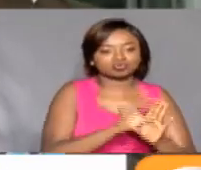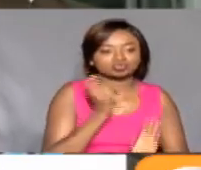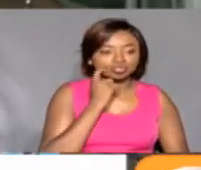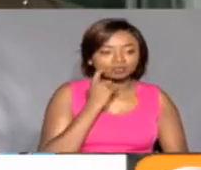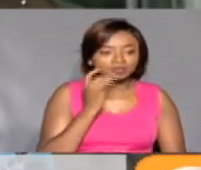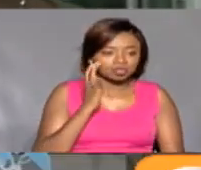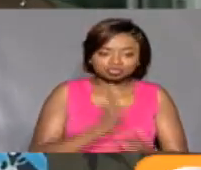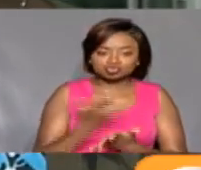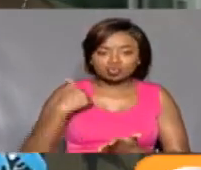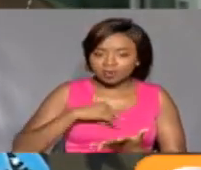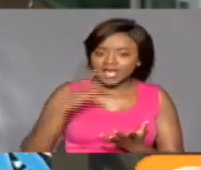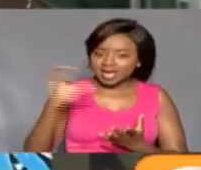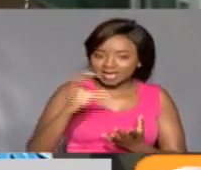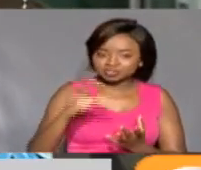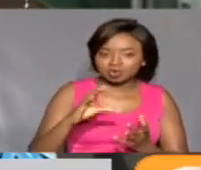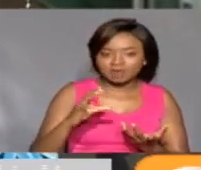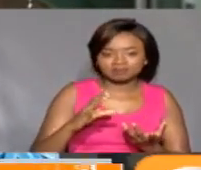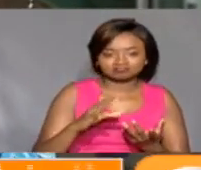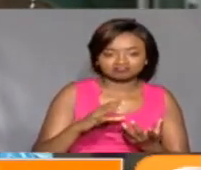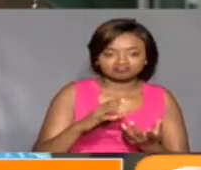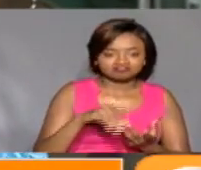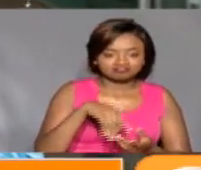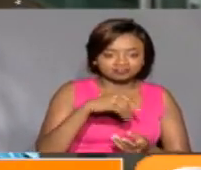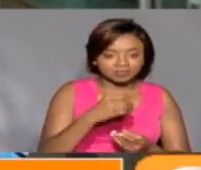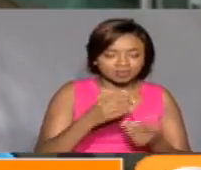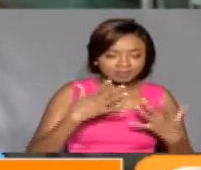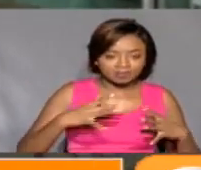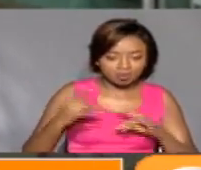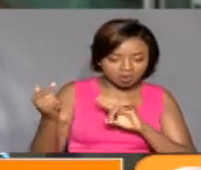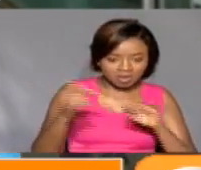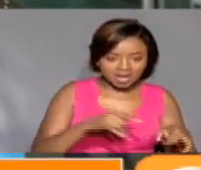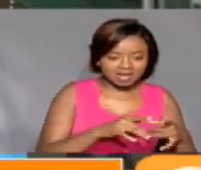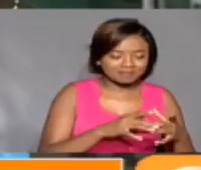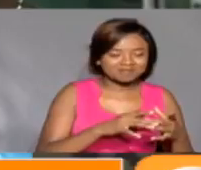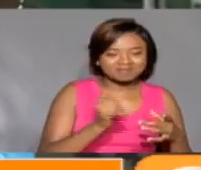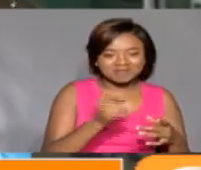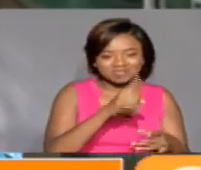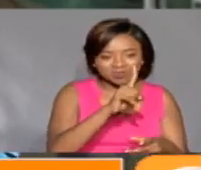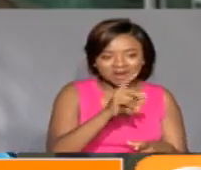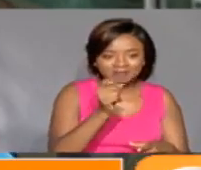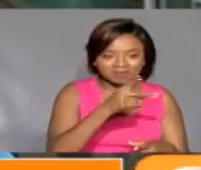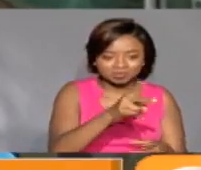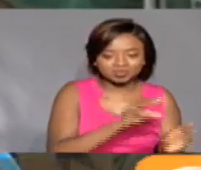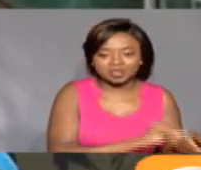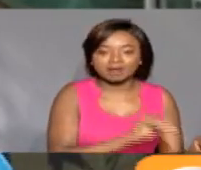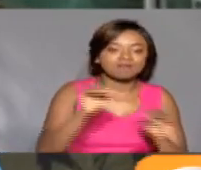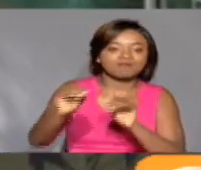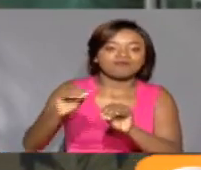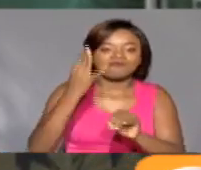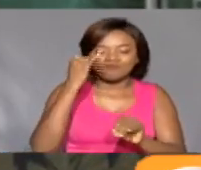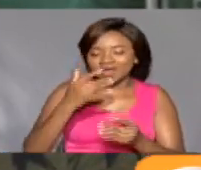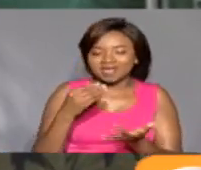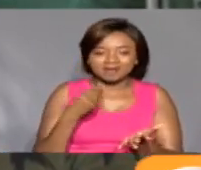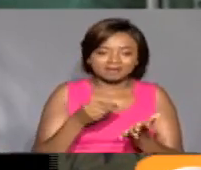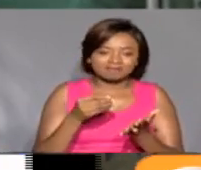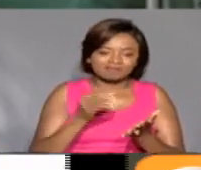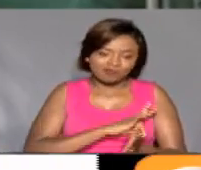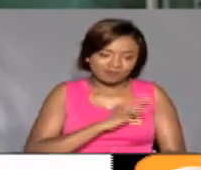tulikuwa tunapatia customer nyumba wanakuja wanakaa miezi 1 2 wanahama juu ya kukosa